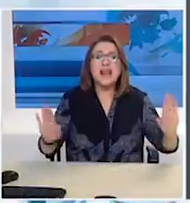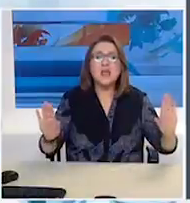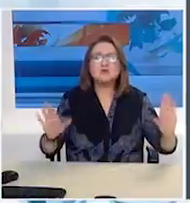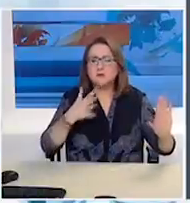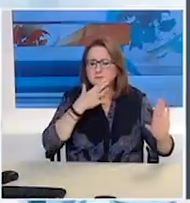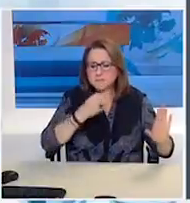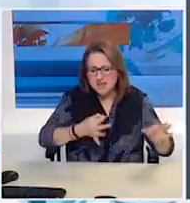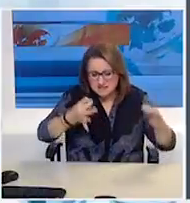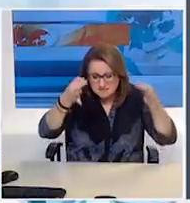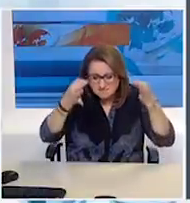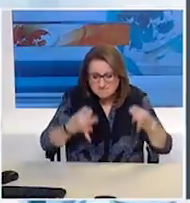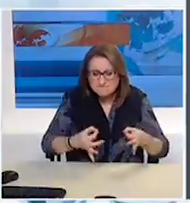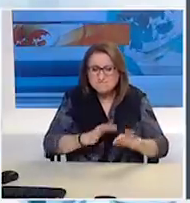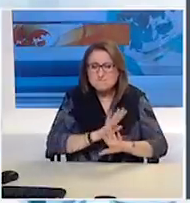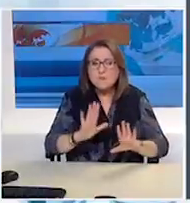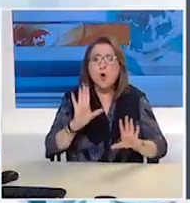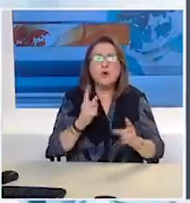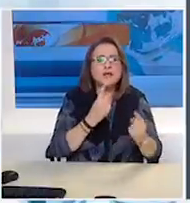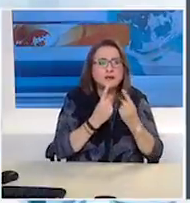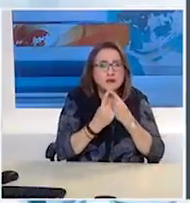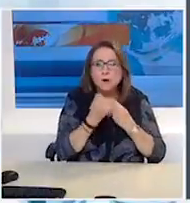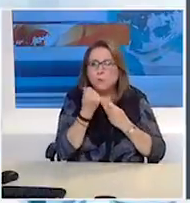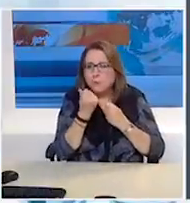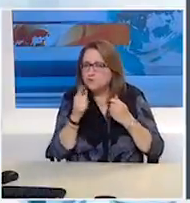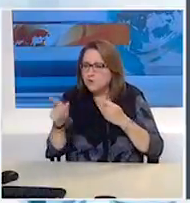Δεν θα γίνει αντικείμενο διαπραγμάτευσης.